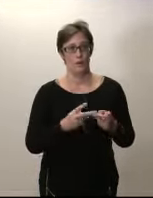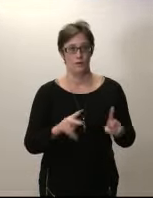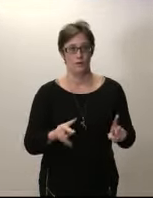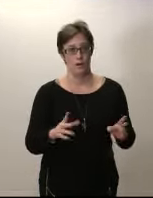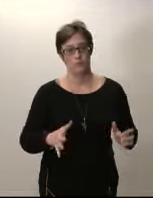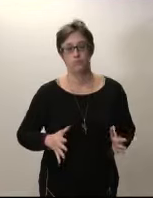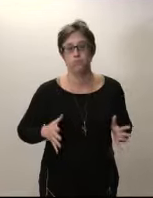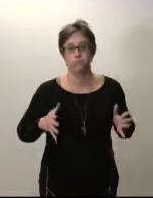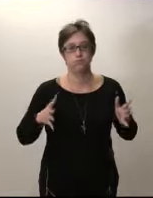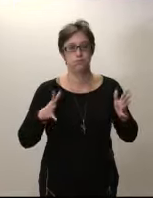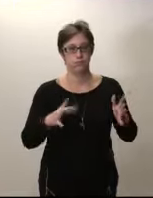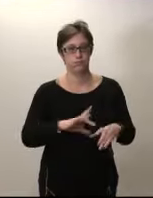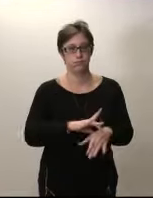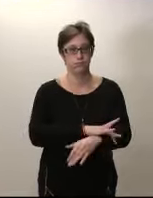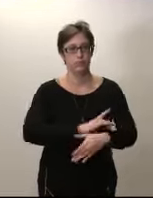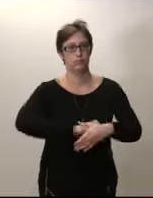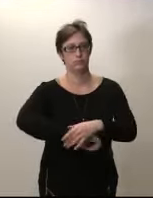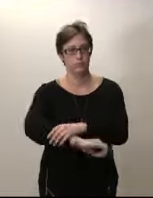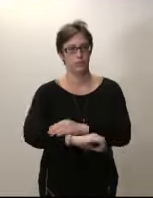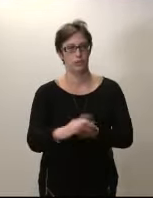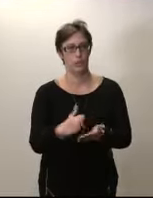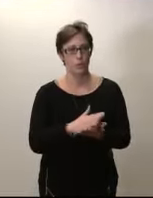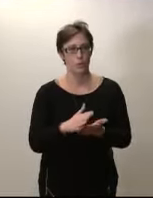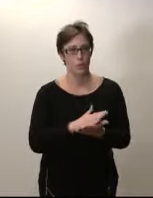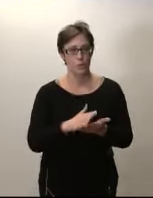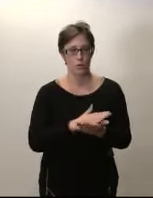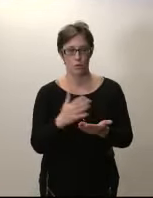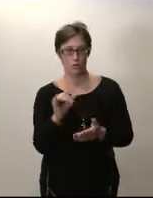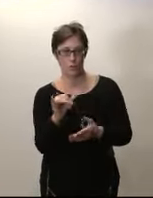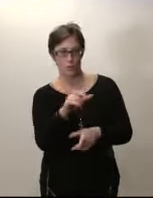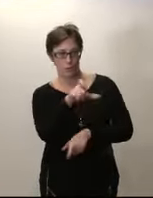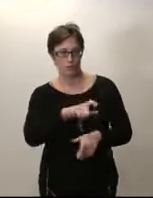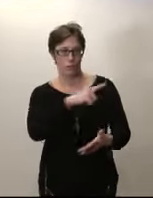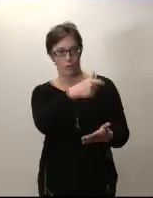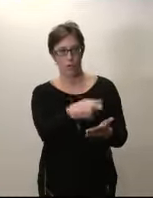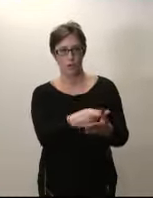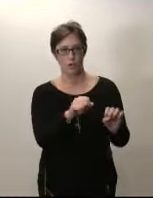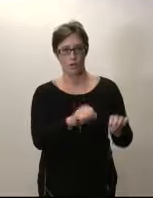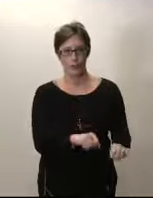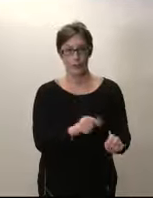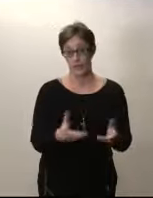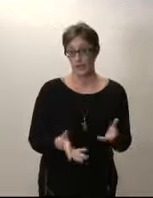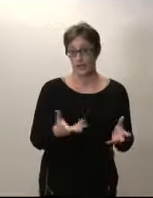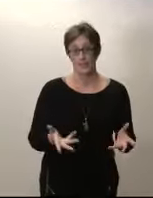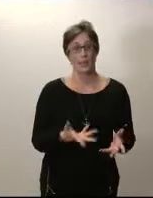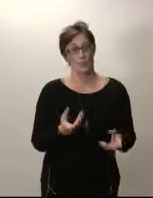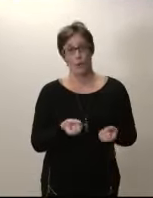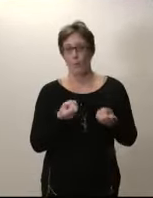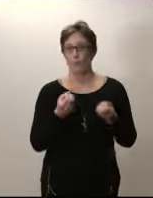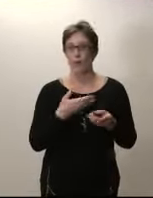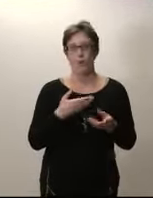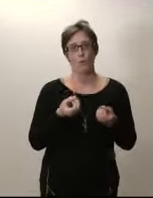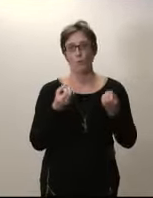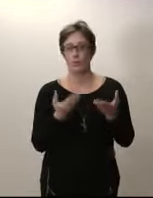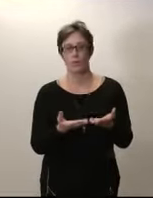pouvait, en soutenant le projet d'un repreneur potentiel, en proposant d'exonérer de